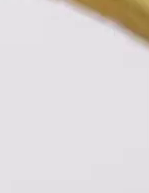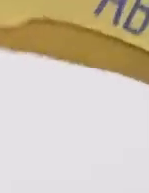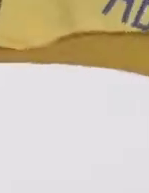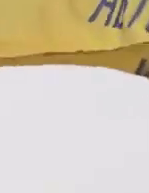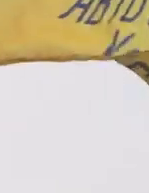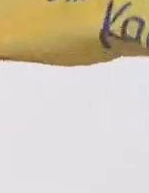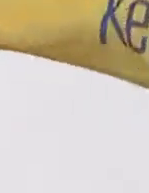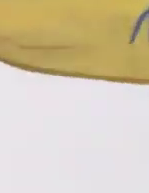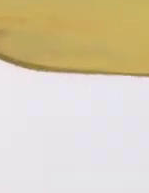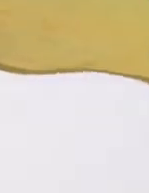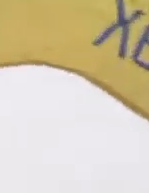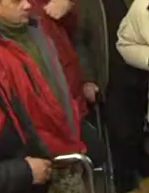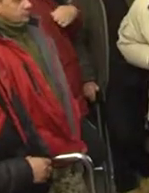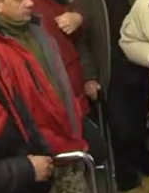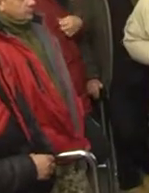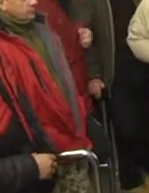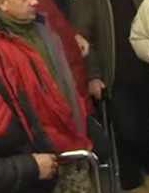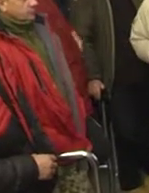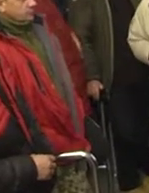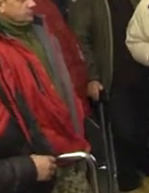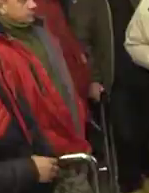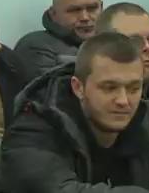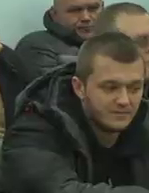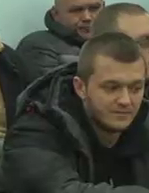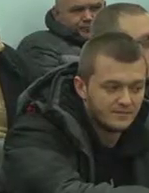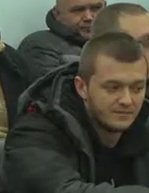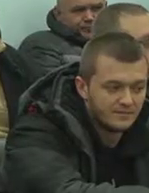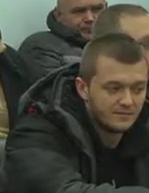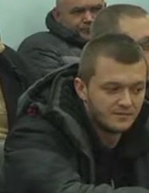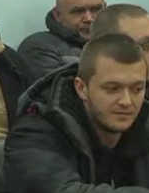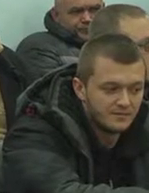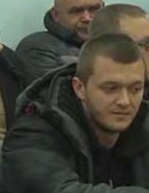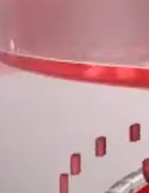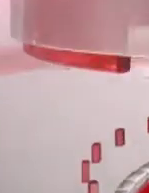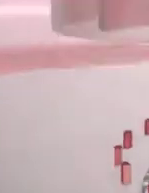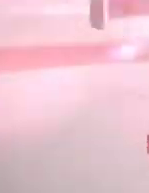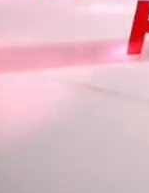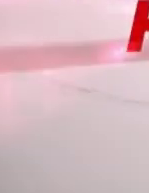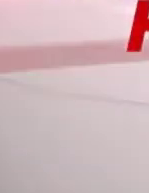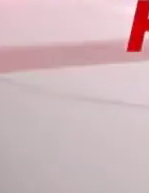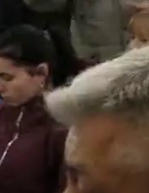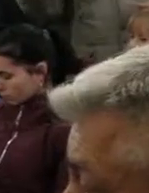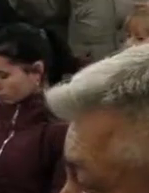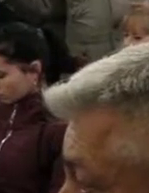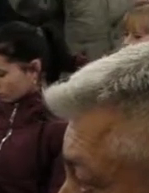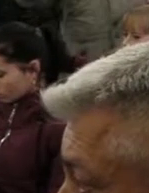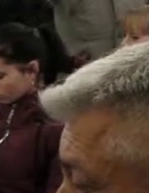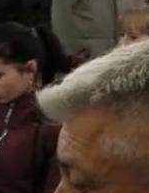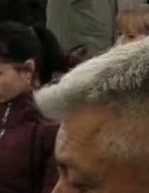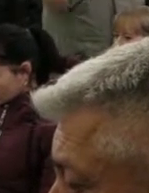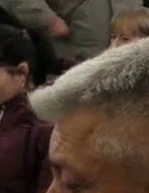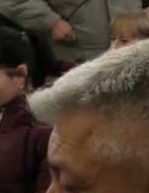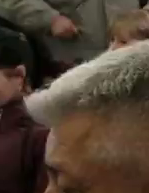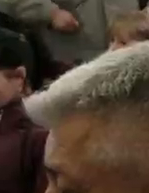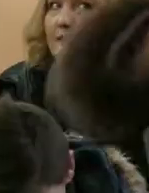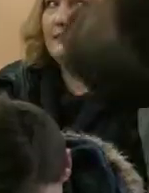пройшла всеукраїнська акція «Євробляха». До неї долучилась громадська організація «Авто Євросила Херсон». На яких умовах власники